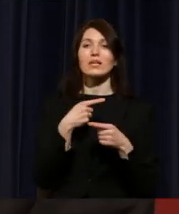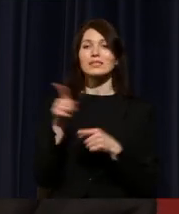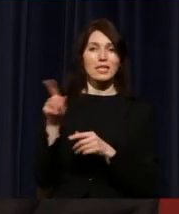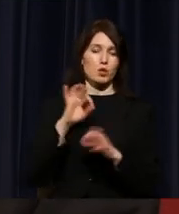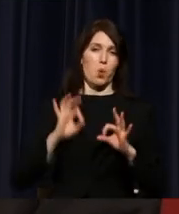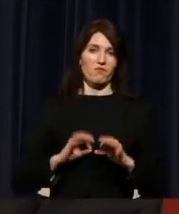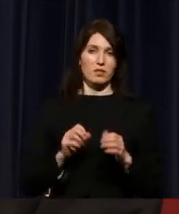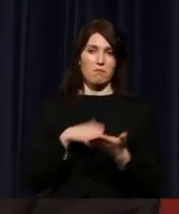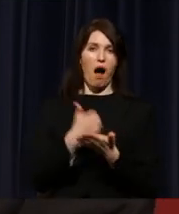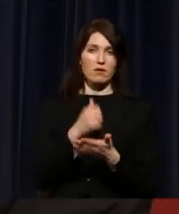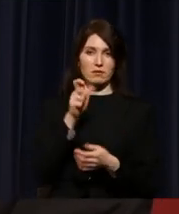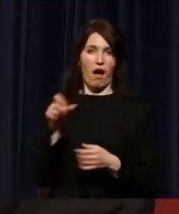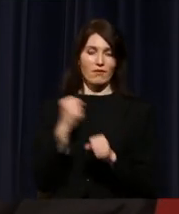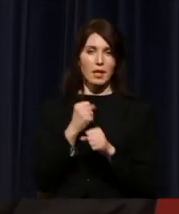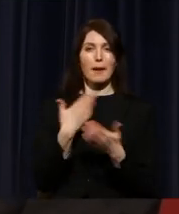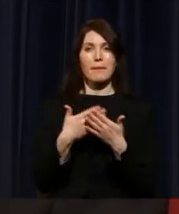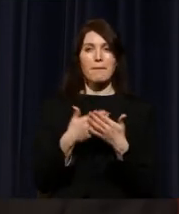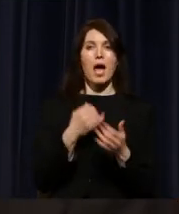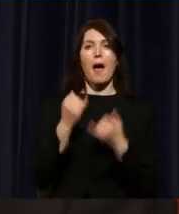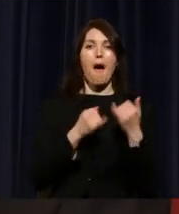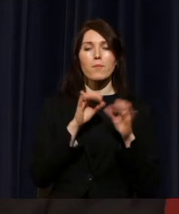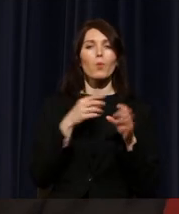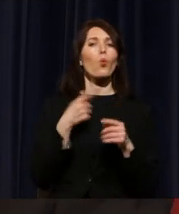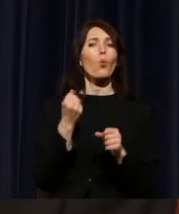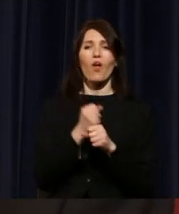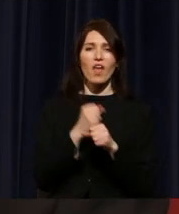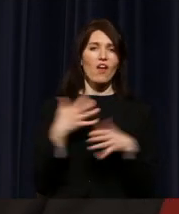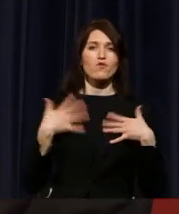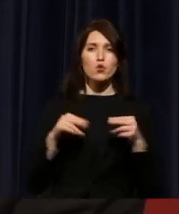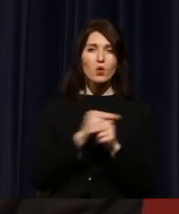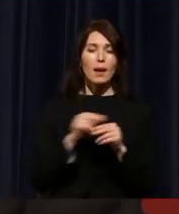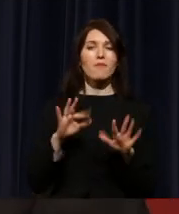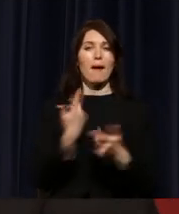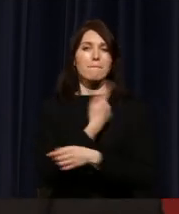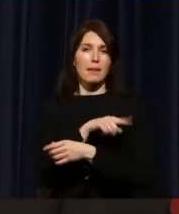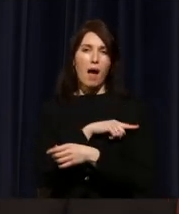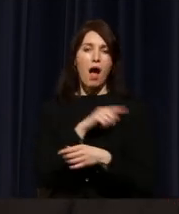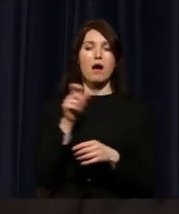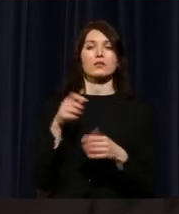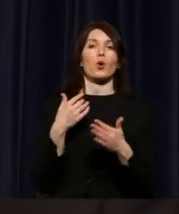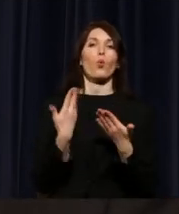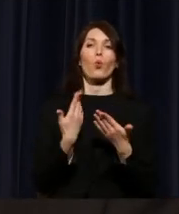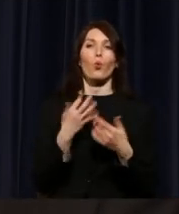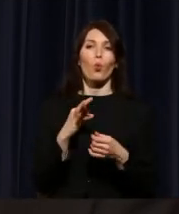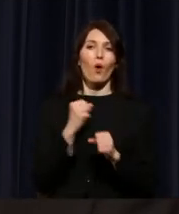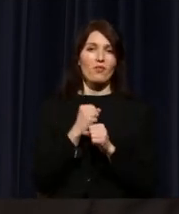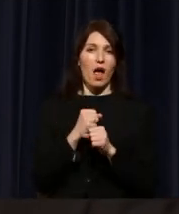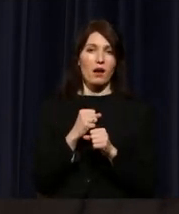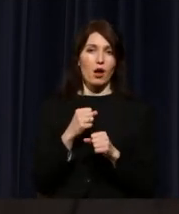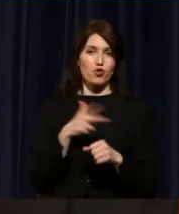profesijas pārstāvi, piemēram, aprūpē, ko dara fizioterapeiti un medmāsas un savukārt otrādi, ko dara sociālie darbinieki